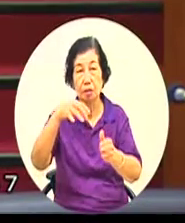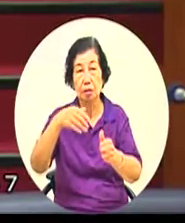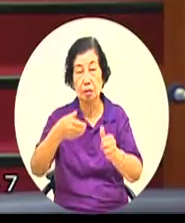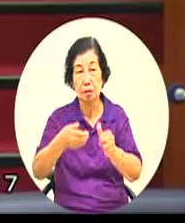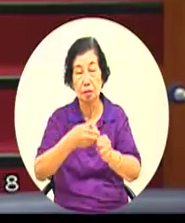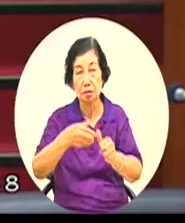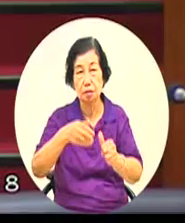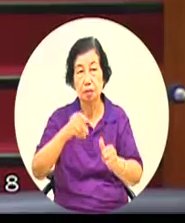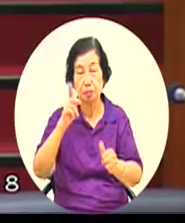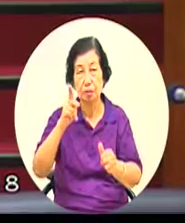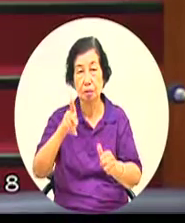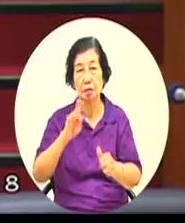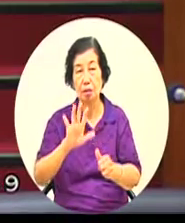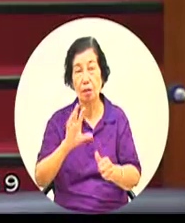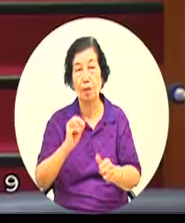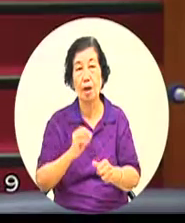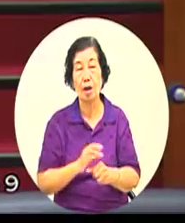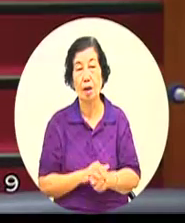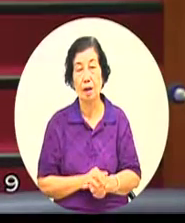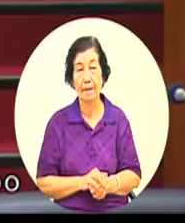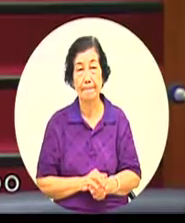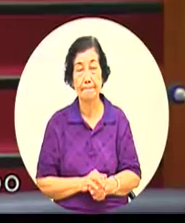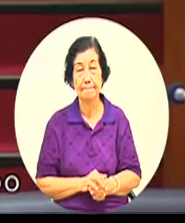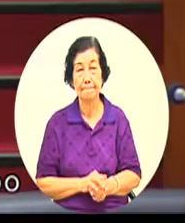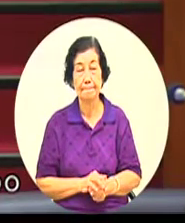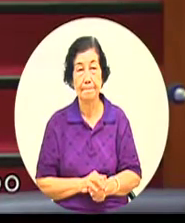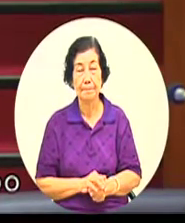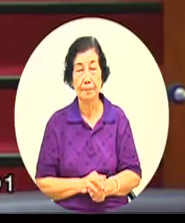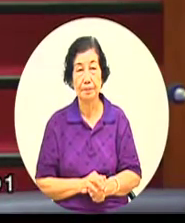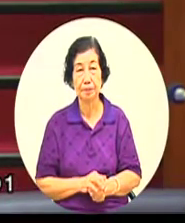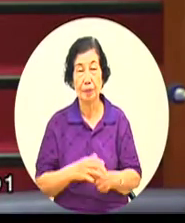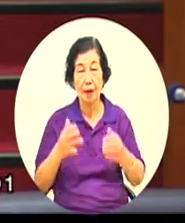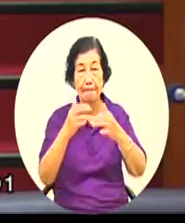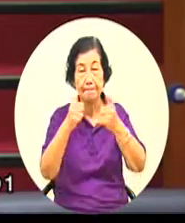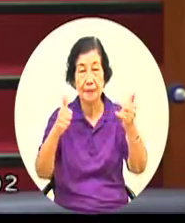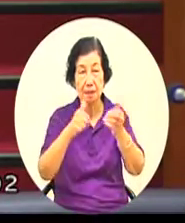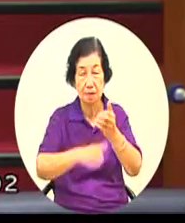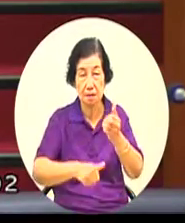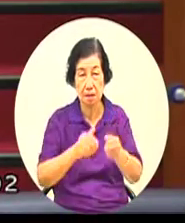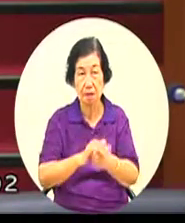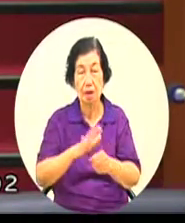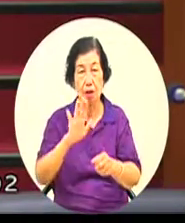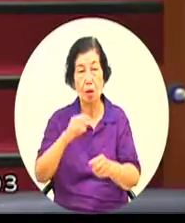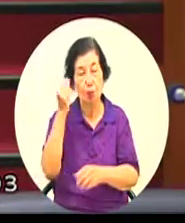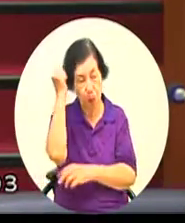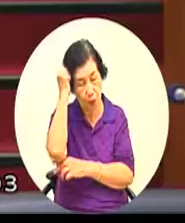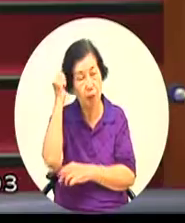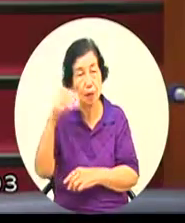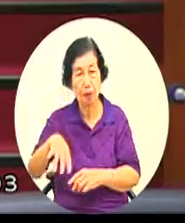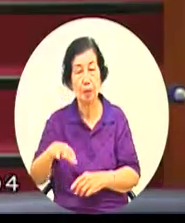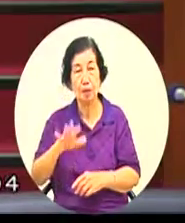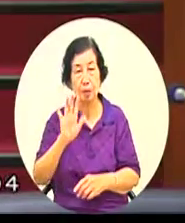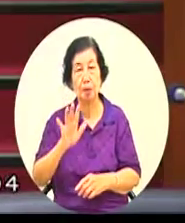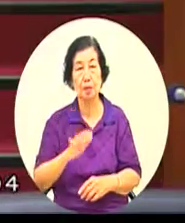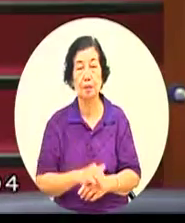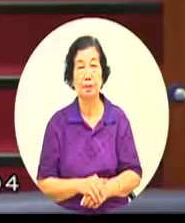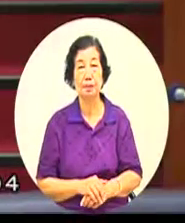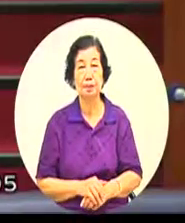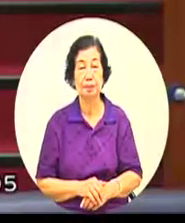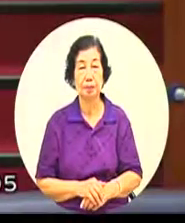科长，请回答。 谢谢主席，谢谢议员。民生国小现在有宿舍？ 也有宿舍吗？ 是。 好，是，谢谢，请